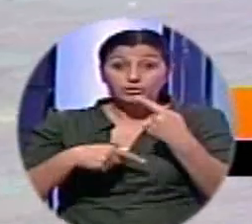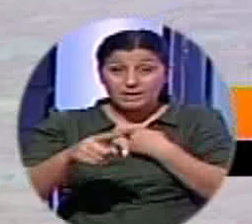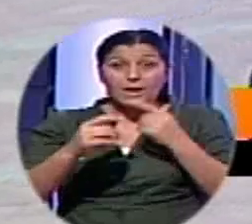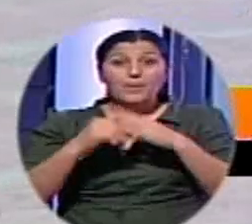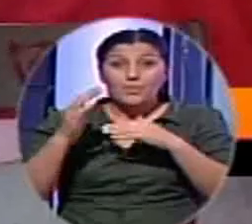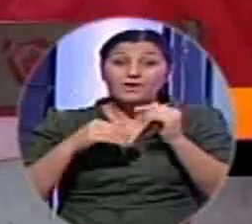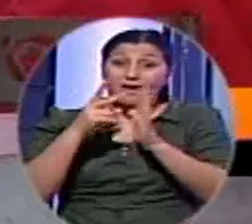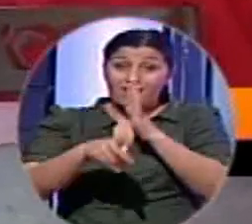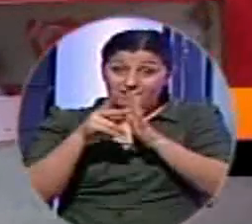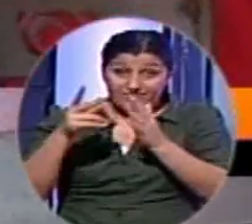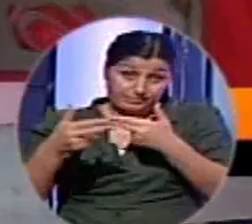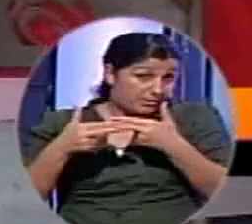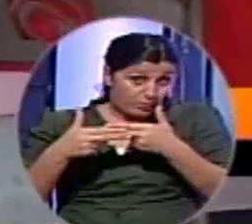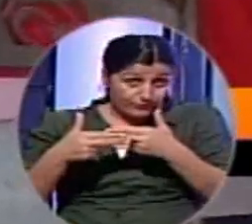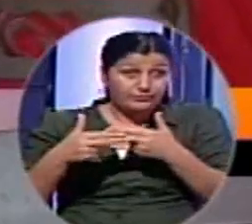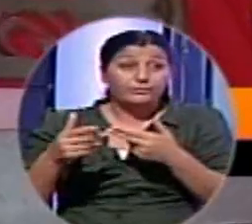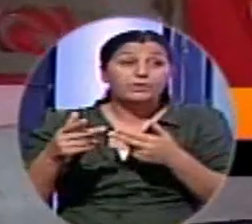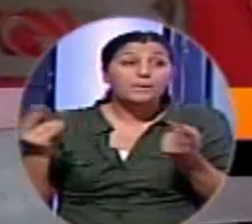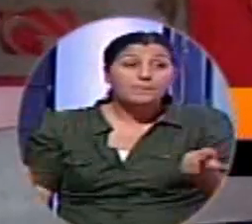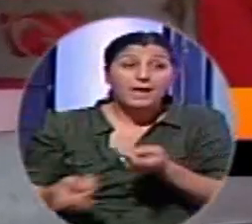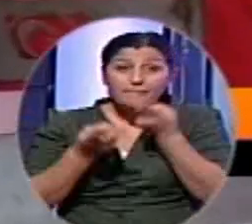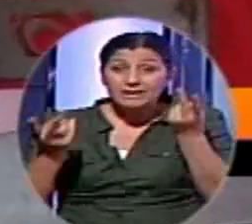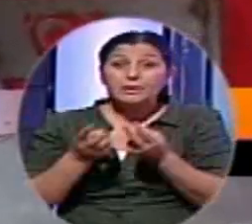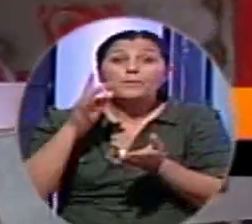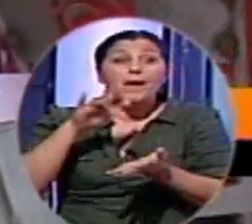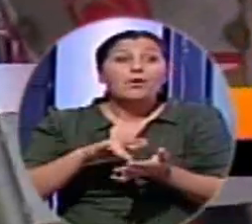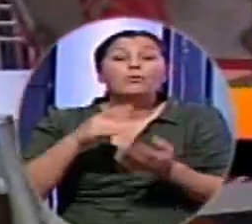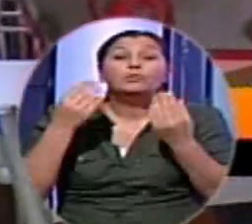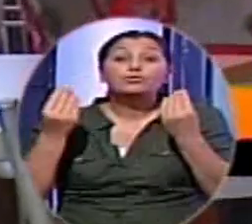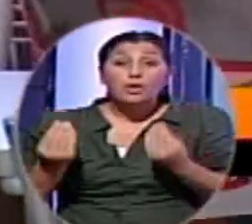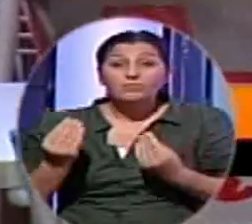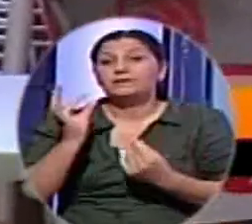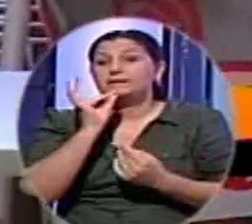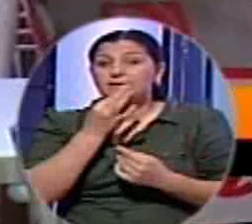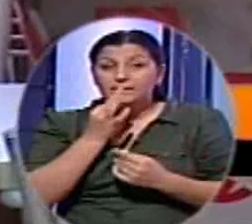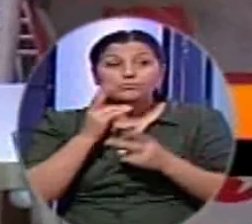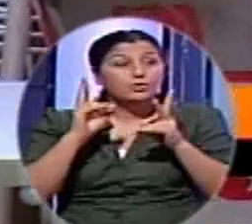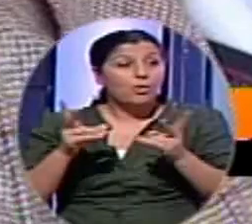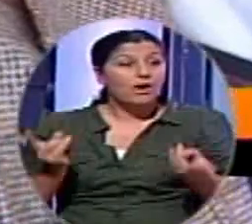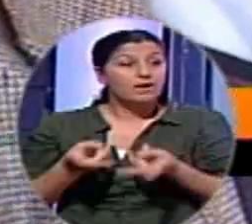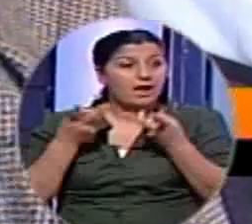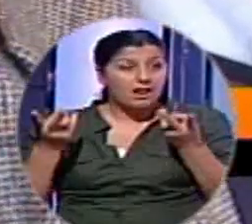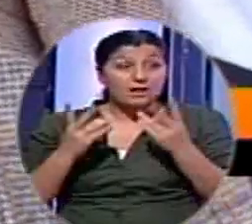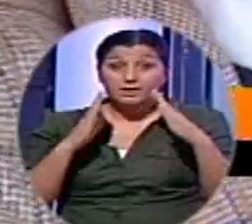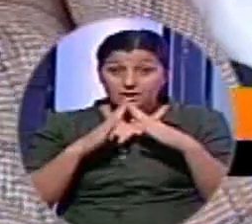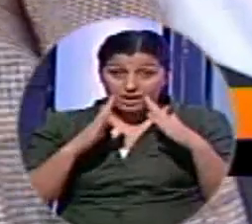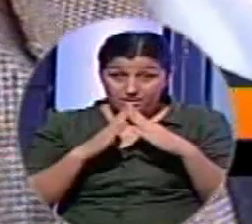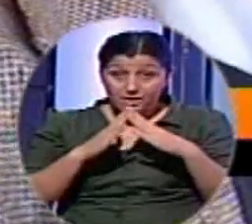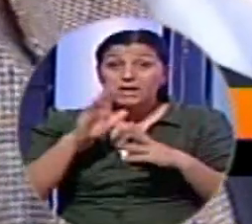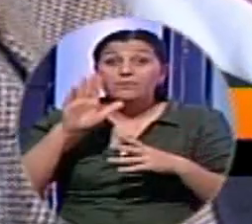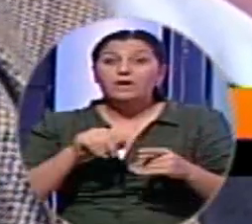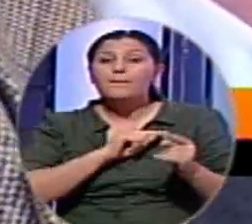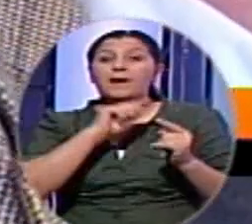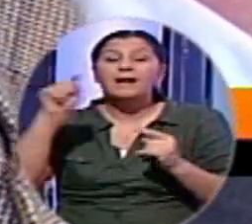להיבנות תחנת רכבת. אנחנו חיפשנו בדיוק מיקום שהוא טוב, והצעירים יכול בקלות גם לגור, אבל גם